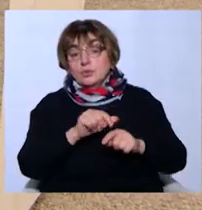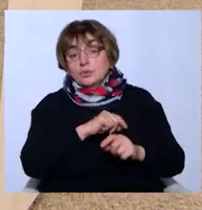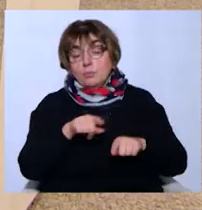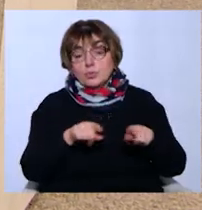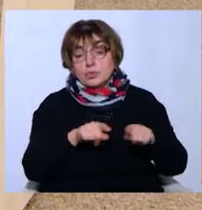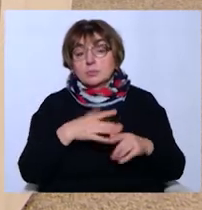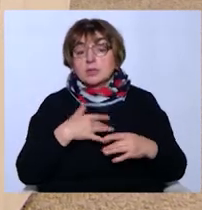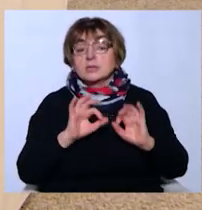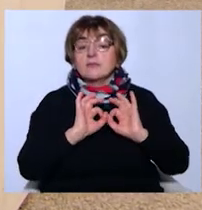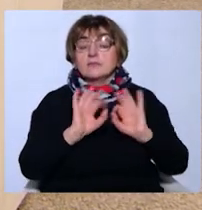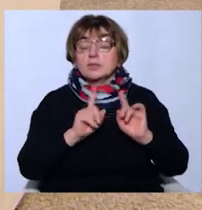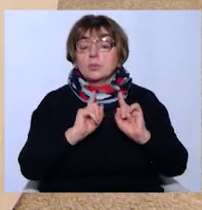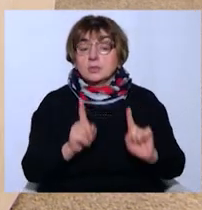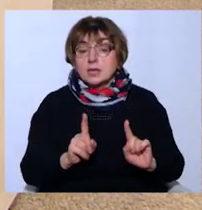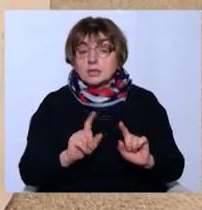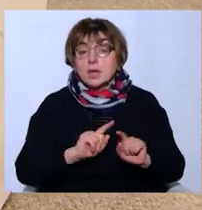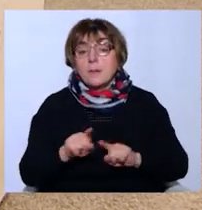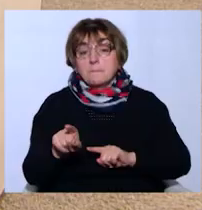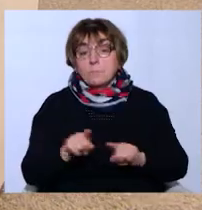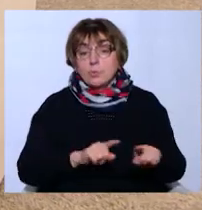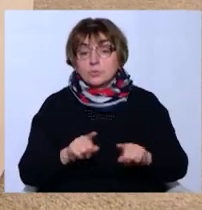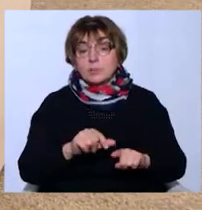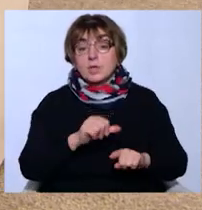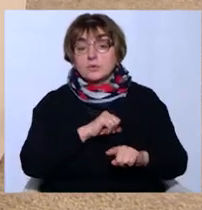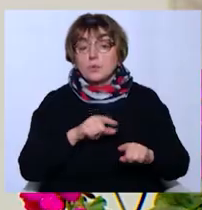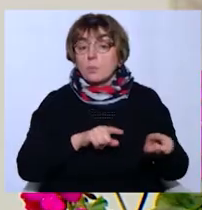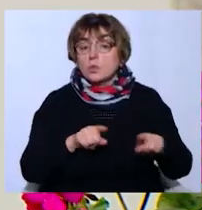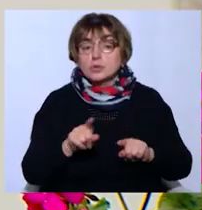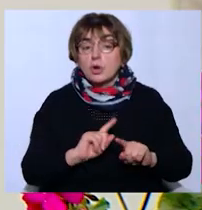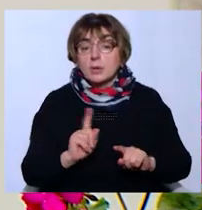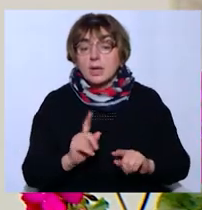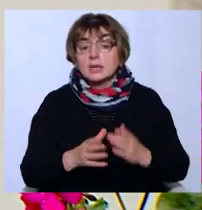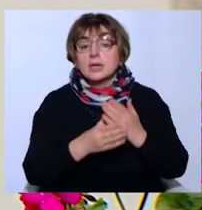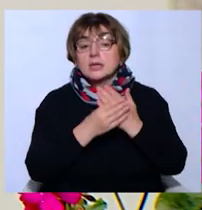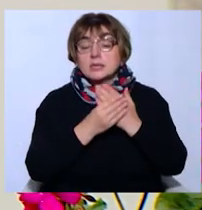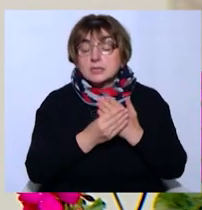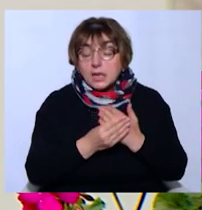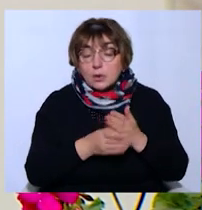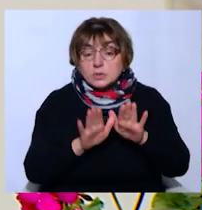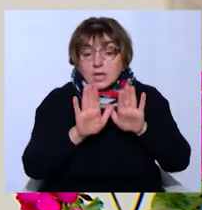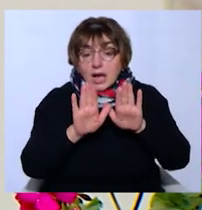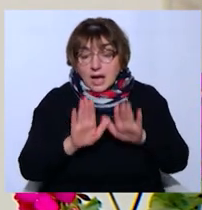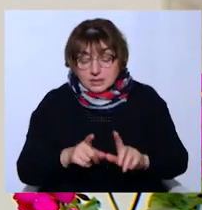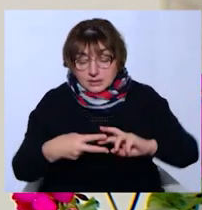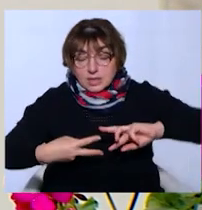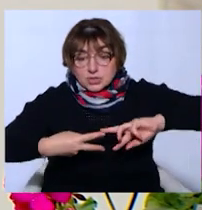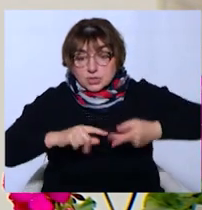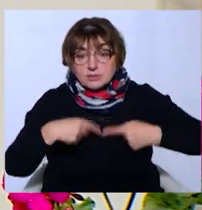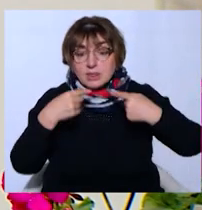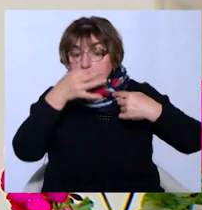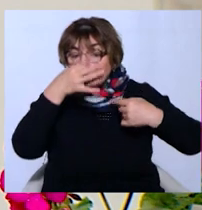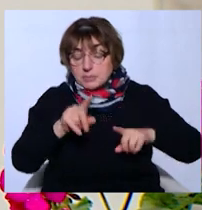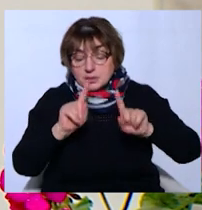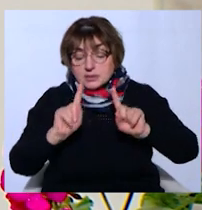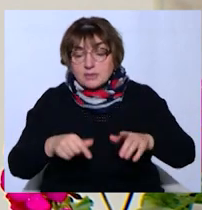ვისაუბრეთ რაზე? მოძრაობაზე. და ვთქვით, რომ მოძრაობა რა არის? სხეულის მდებარეობის ცვლილება სხვა